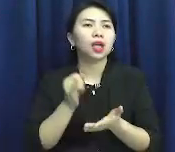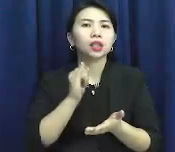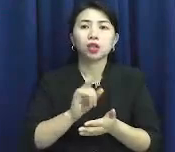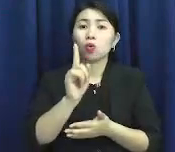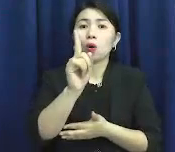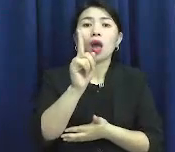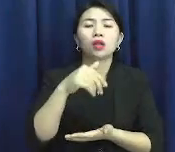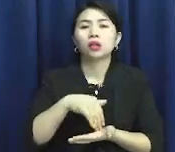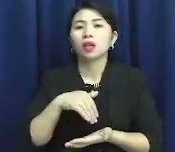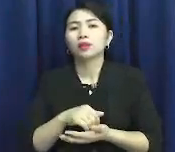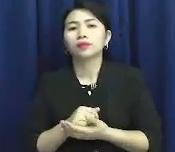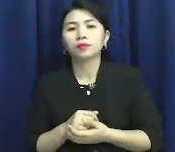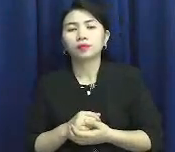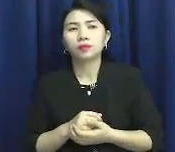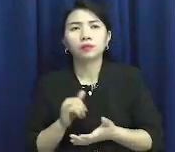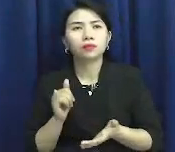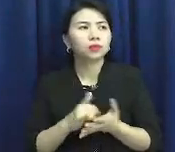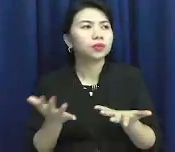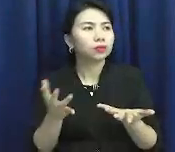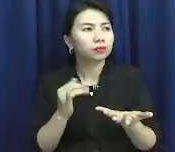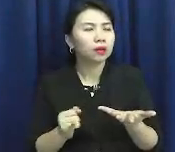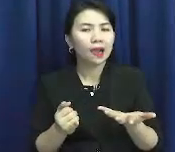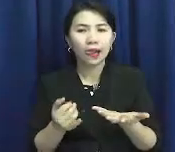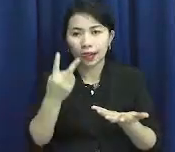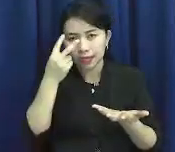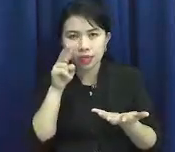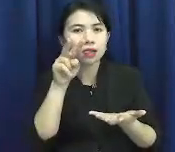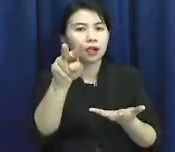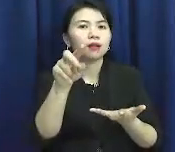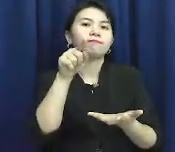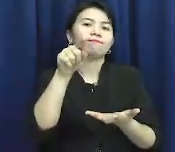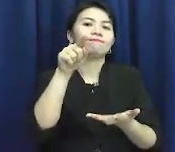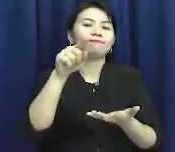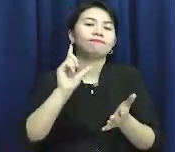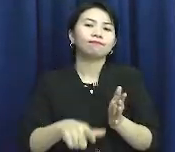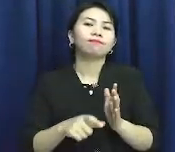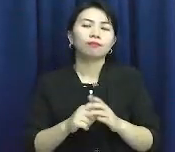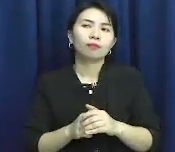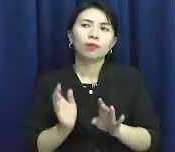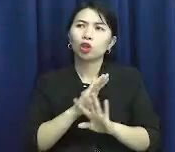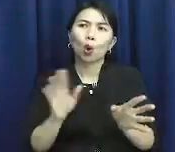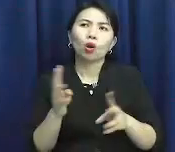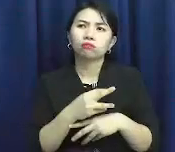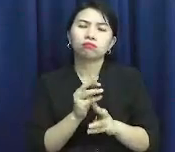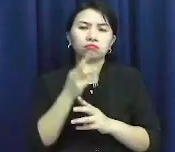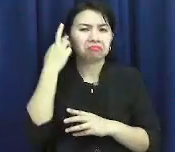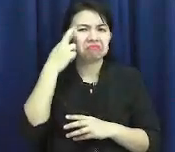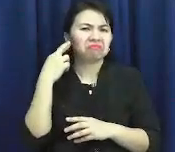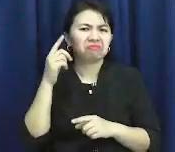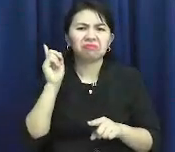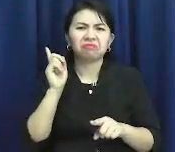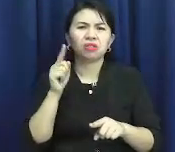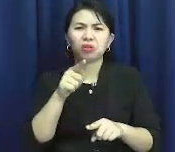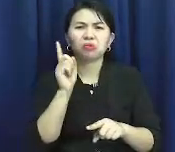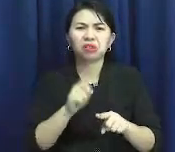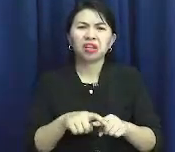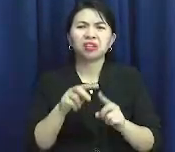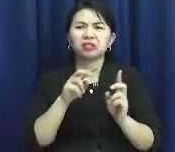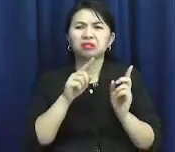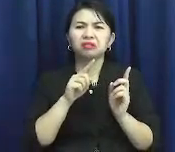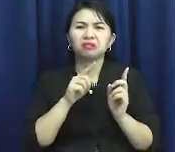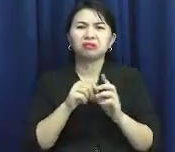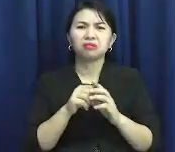dito natin malalaman yan eh. Kaya see you mamaya, alright? Huwag tayong magrason na hindi kayo mapunta. Walang pasok